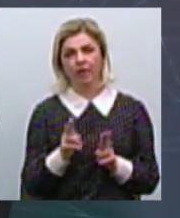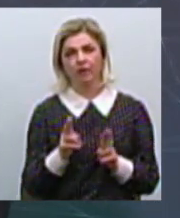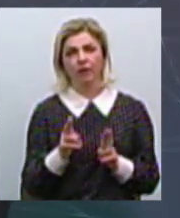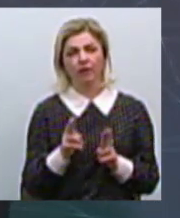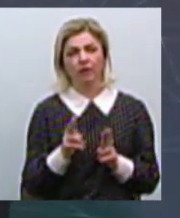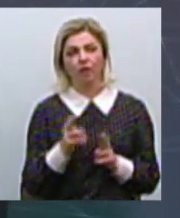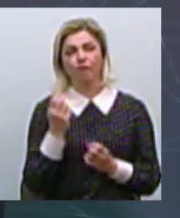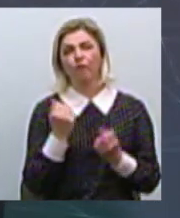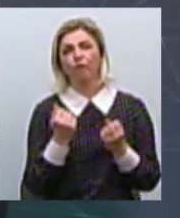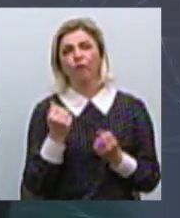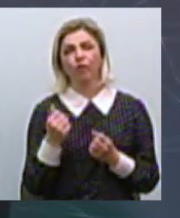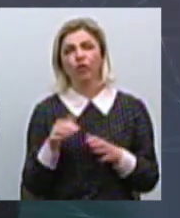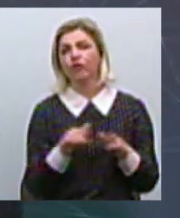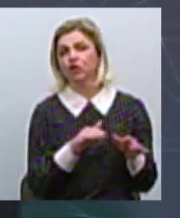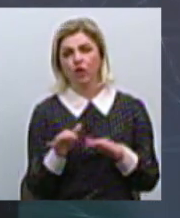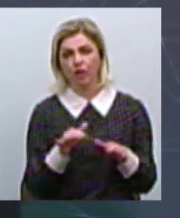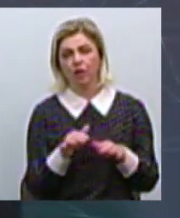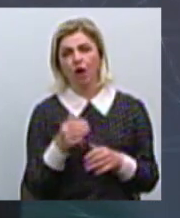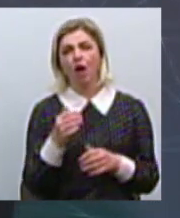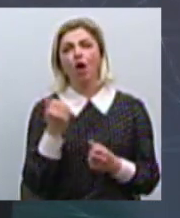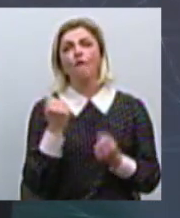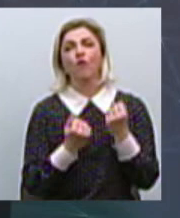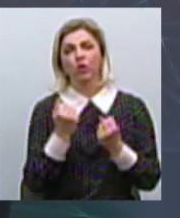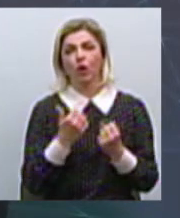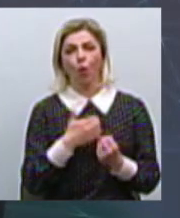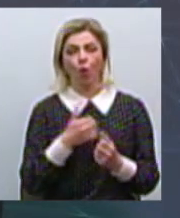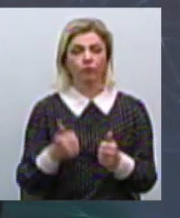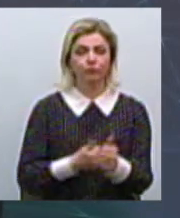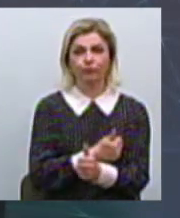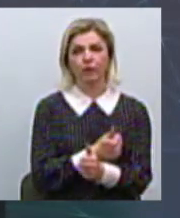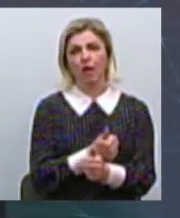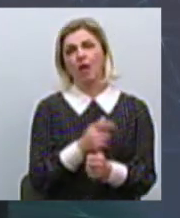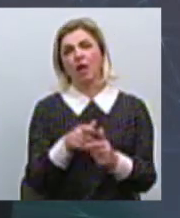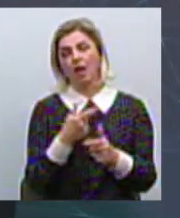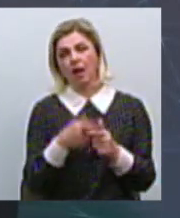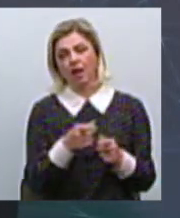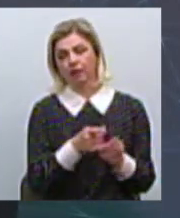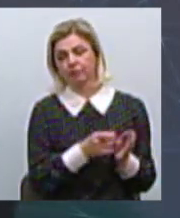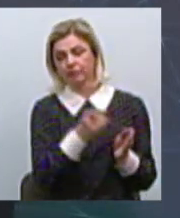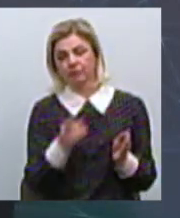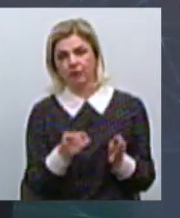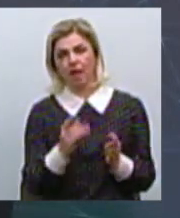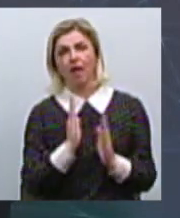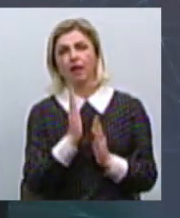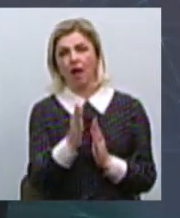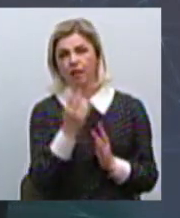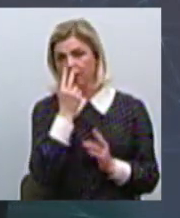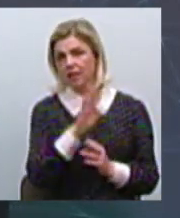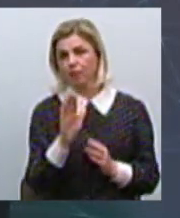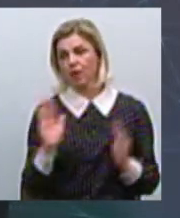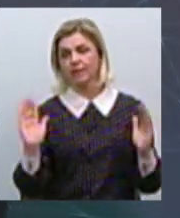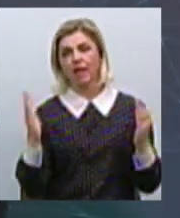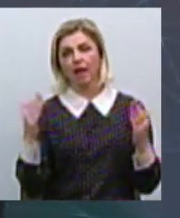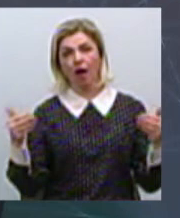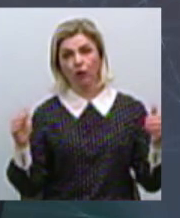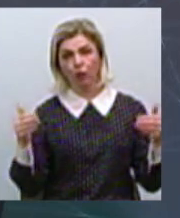Тобто водій захотів перестроїтися з одного ряду в інший, не подивився у дзеркало,